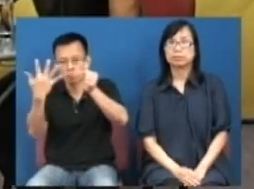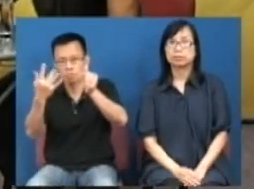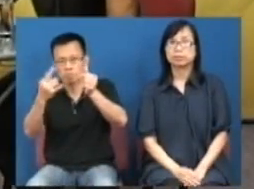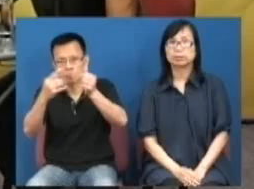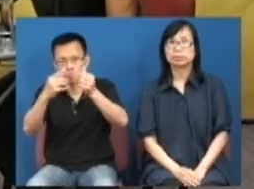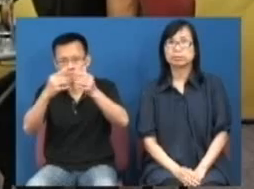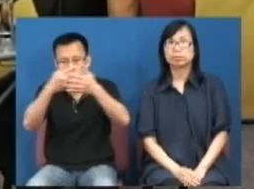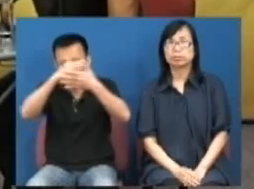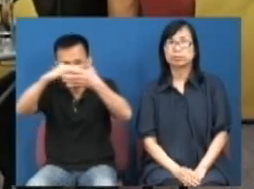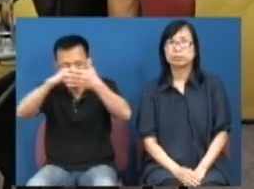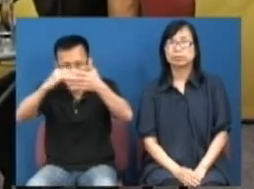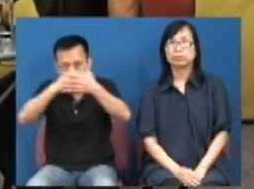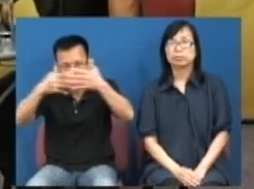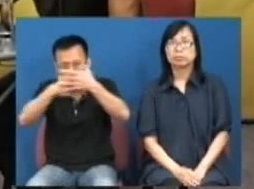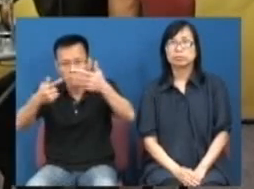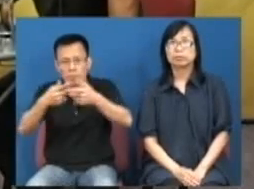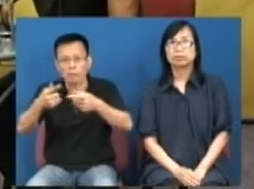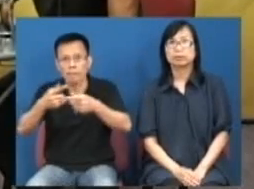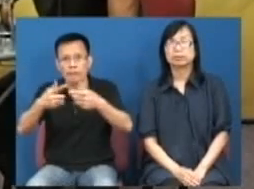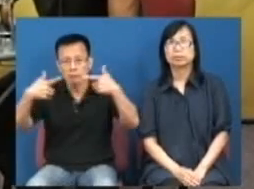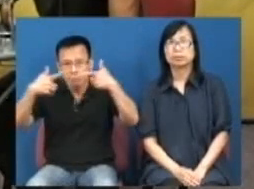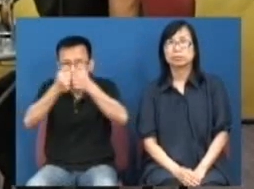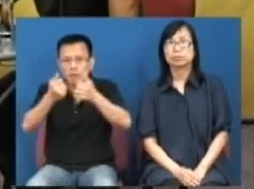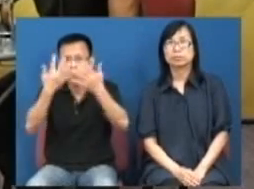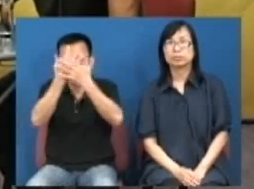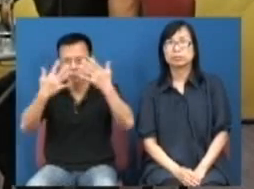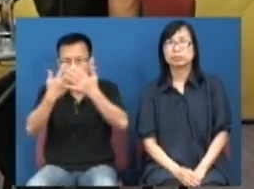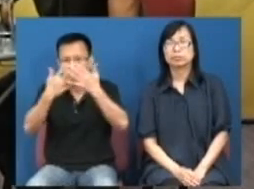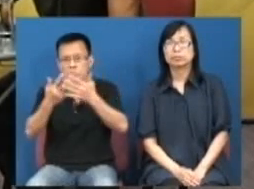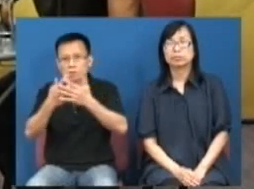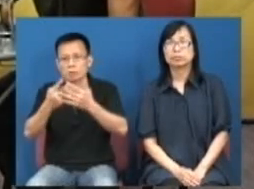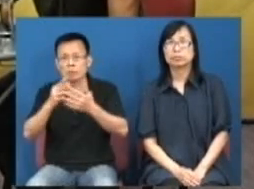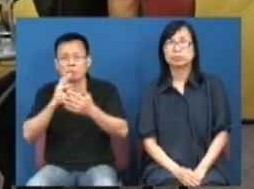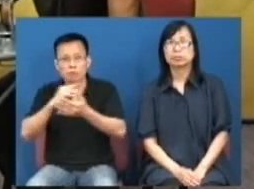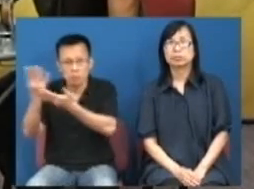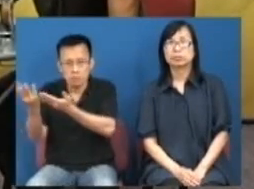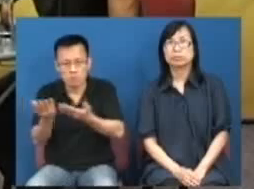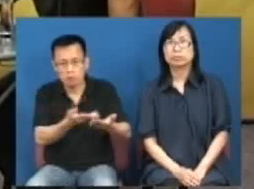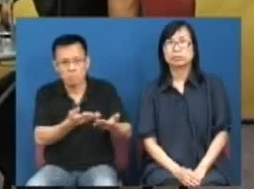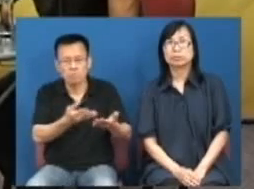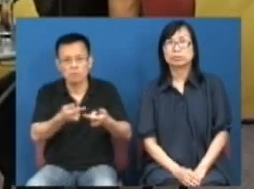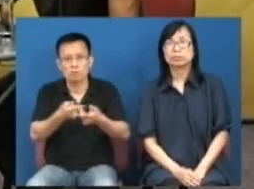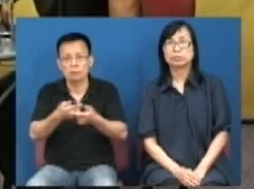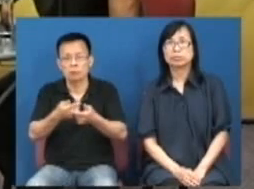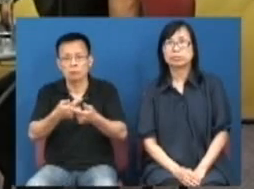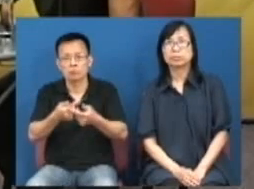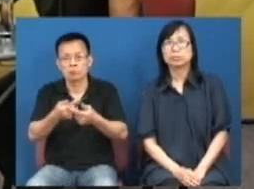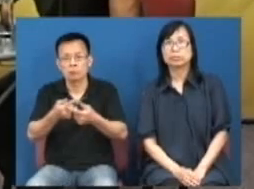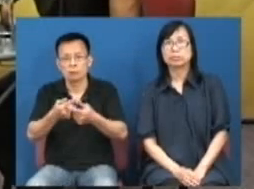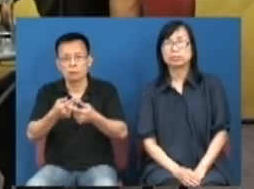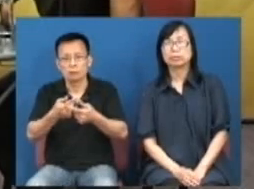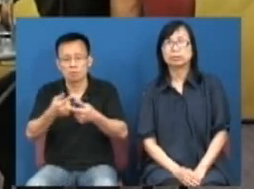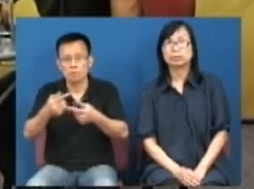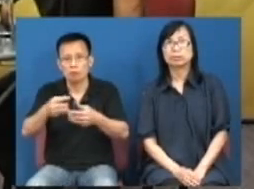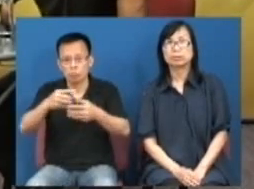廣播機構，他說十點五適用在網上，即是提醒我們如果你邀請的時候個個都要請，還要將紀錄保存三個